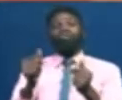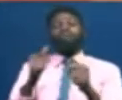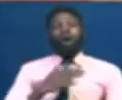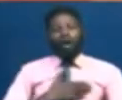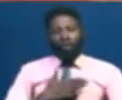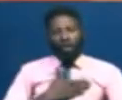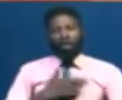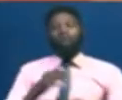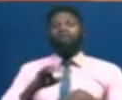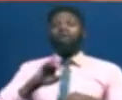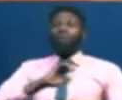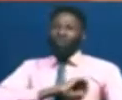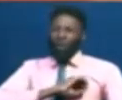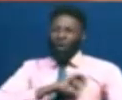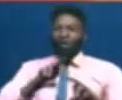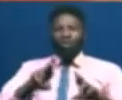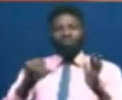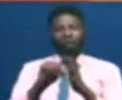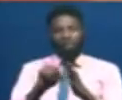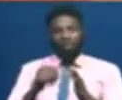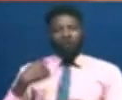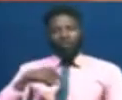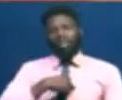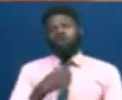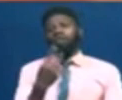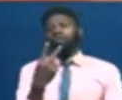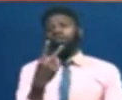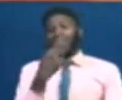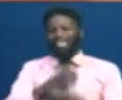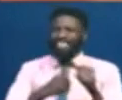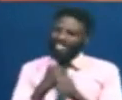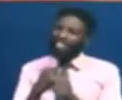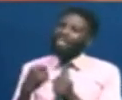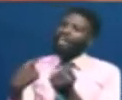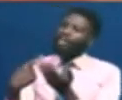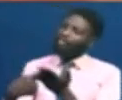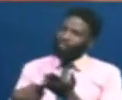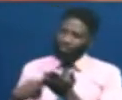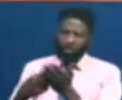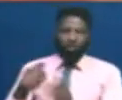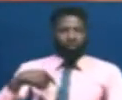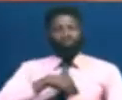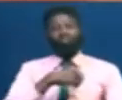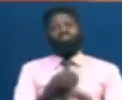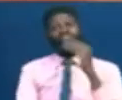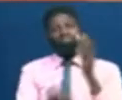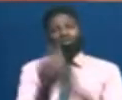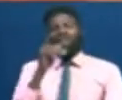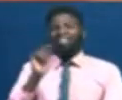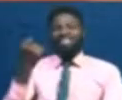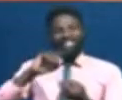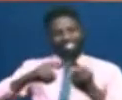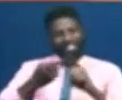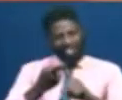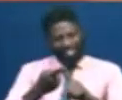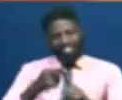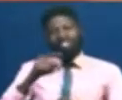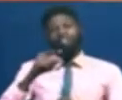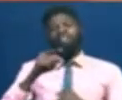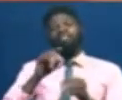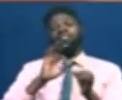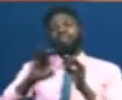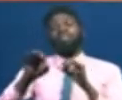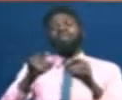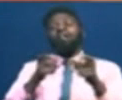miwili na tukaleta kidhibiti mwendo ya kwanza ile inaitwa Kenyan standard. Na Kenyan standard ilikuwa na record